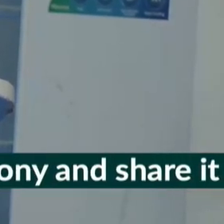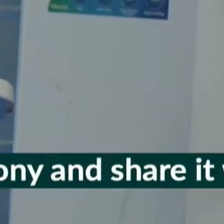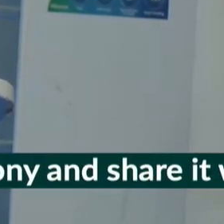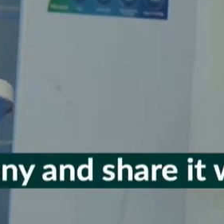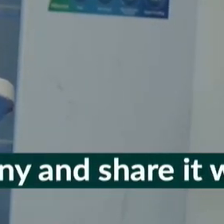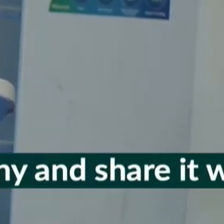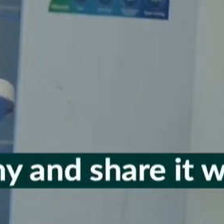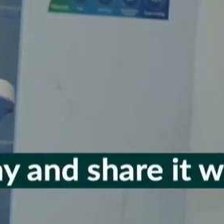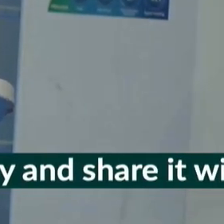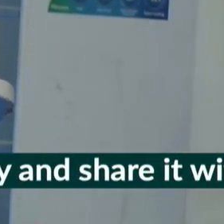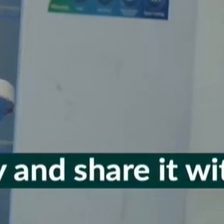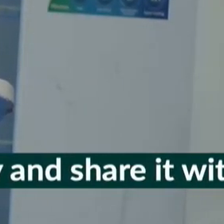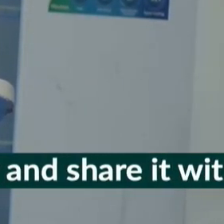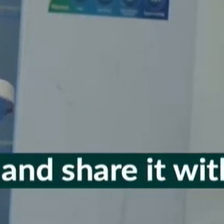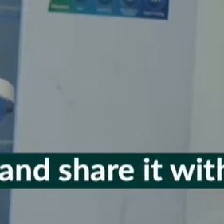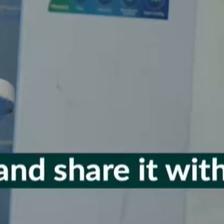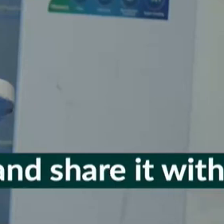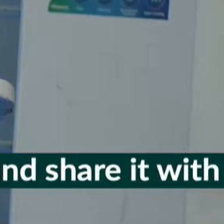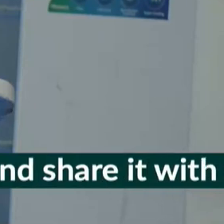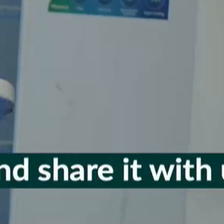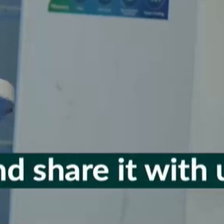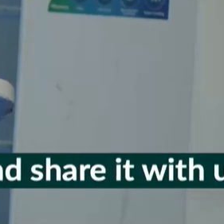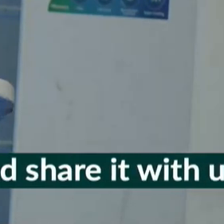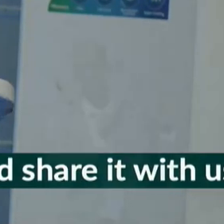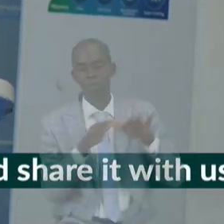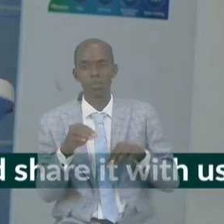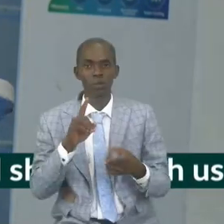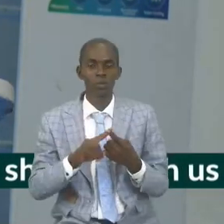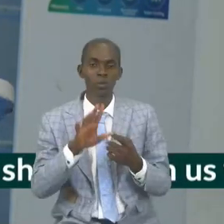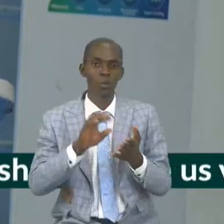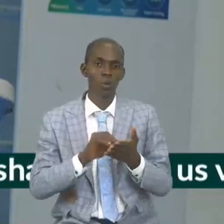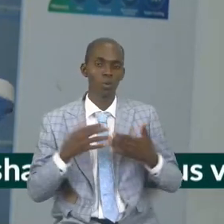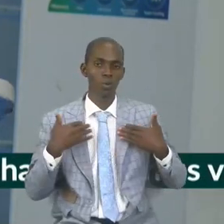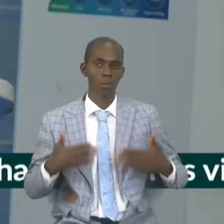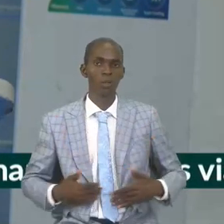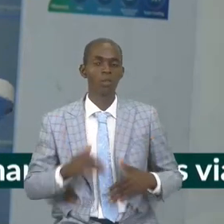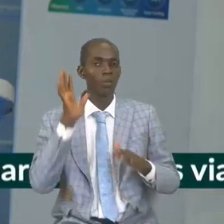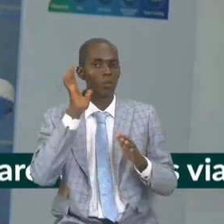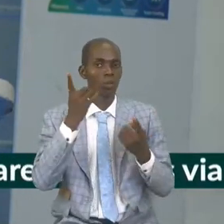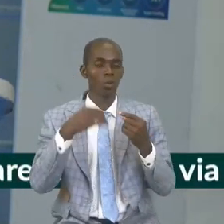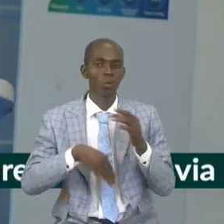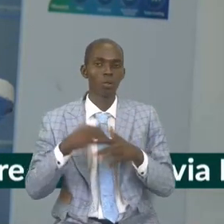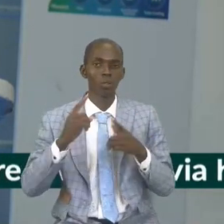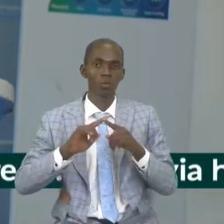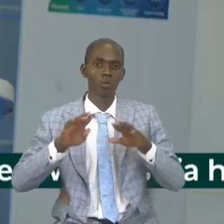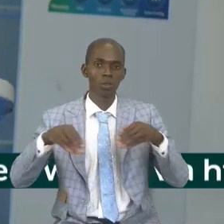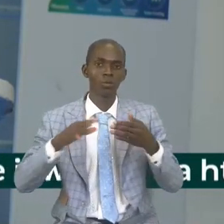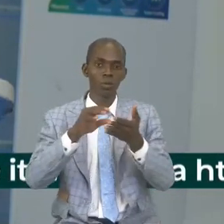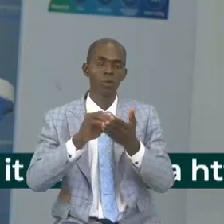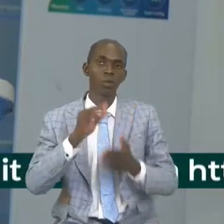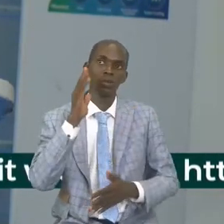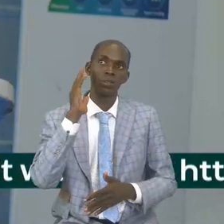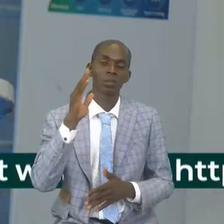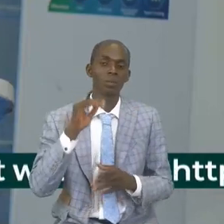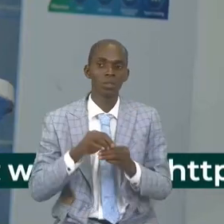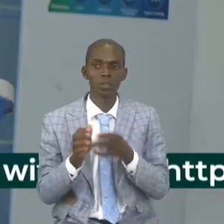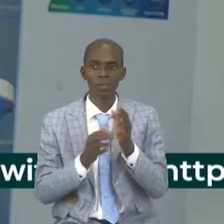témoignages, ton miracle va être dans ta vie. Et tu seras dans ton